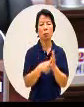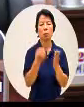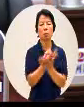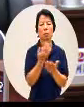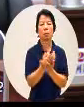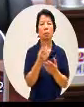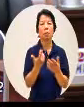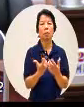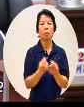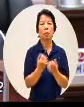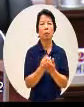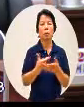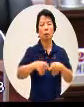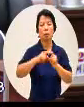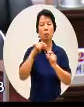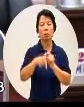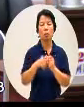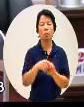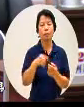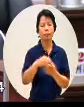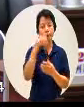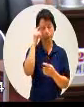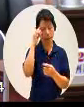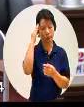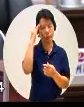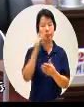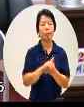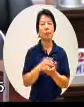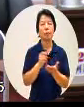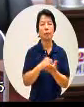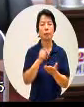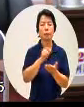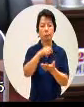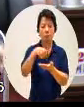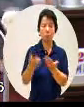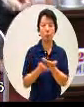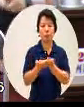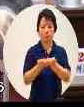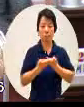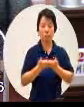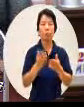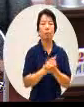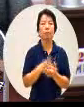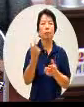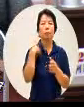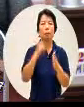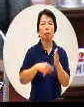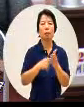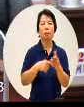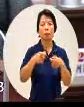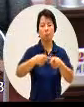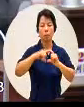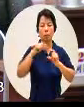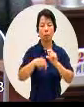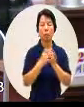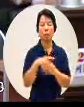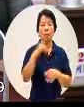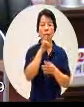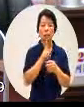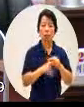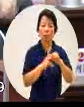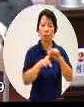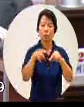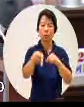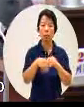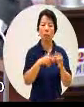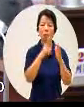也沒有時間給你回答不好意思用書面回答就好來不過你簡單答一下我剛剛講的那台中的例子跟